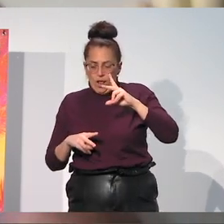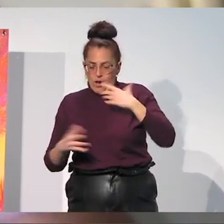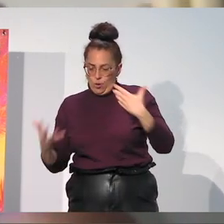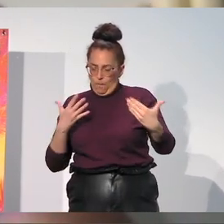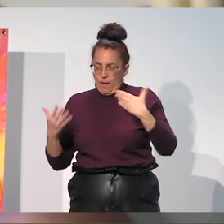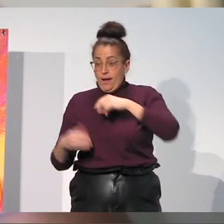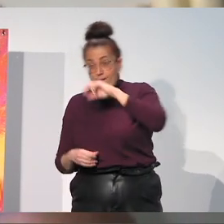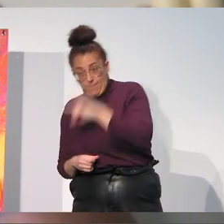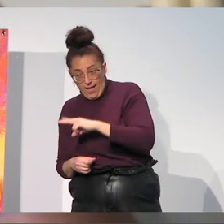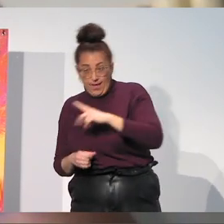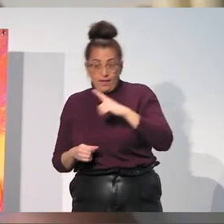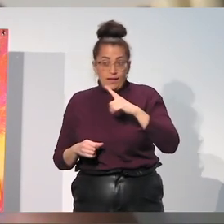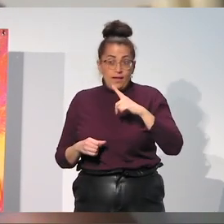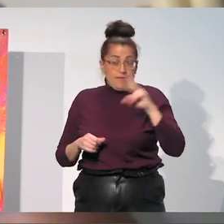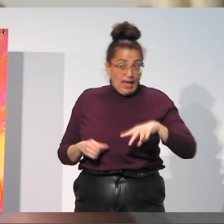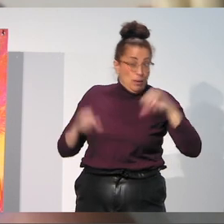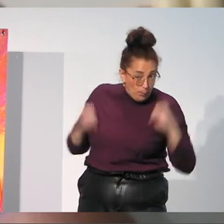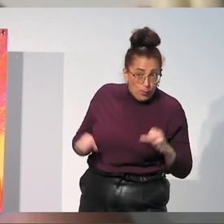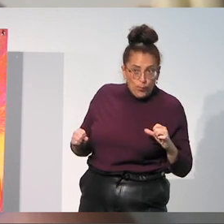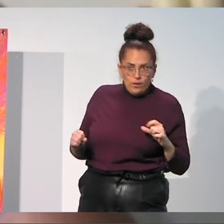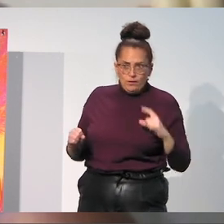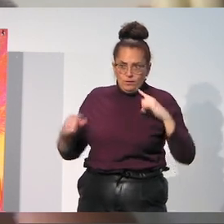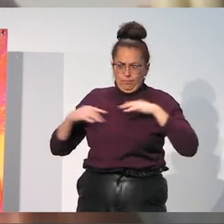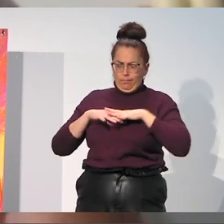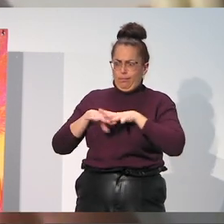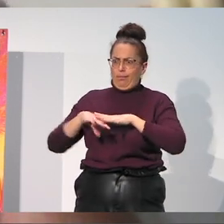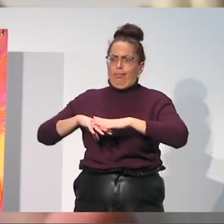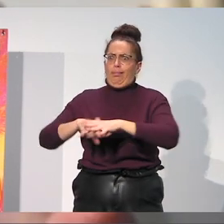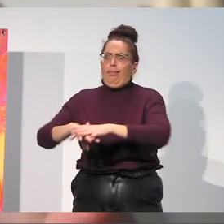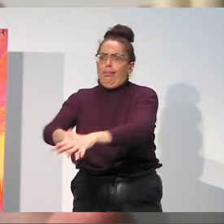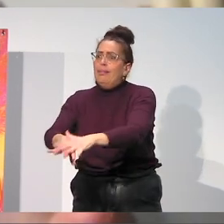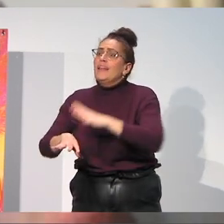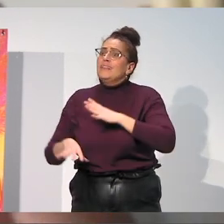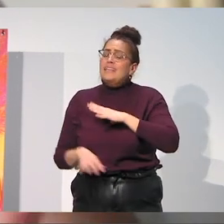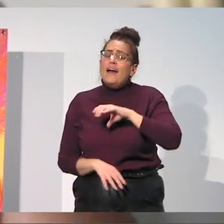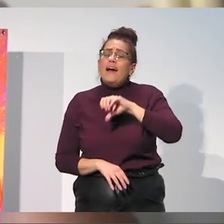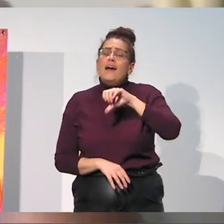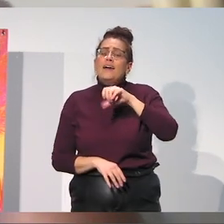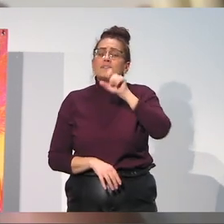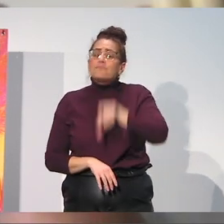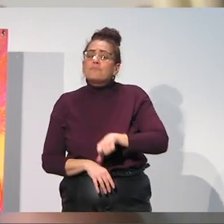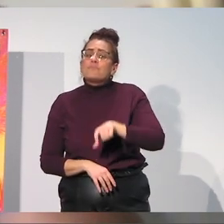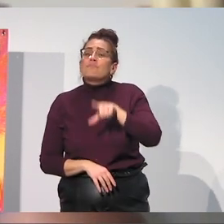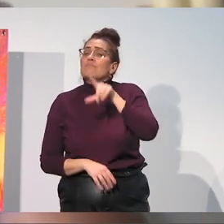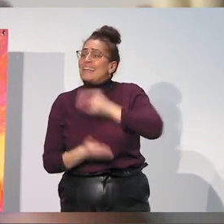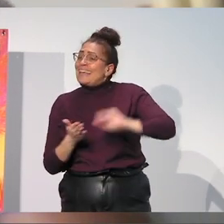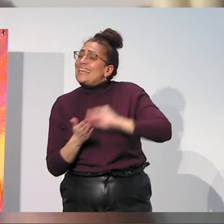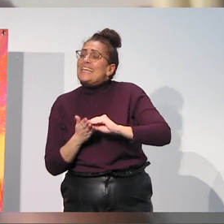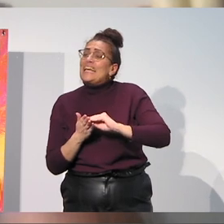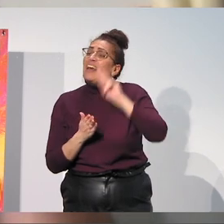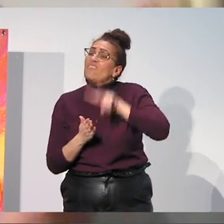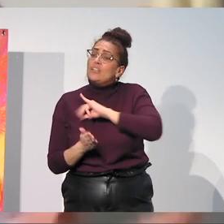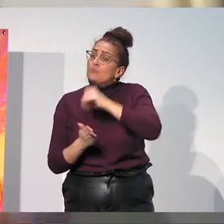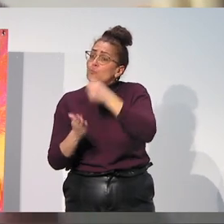penser à Stefan Zweig, qui lui ne finit jamais ses livres avec des bibliographies, avec des index